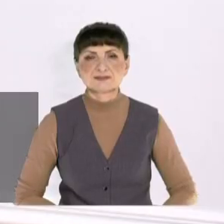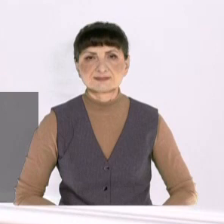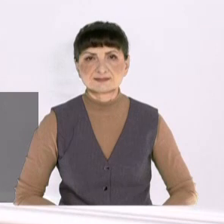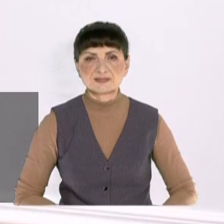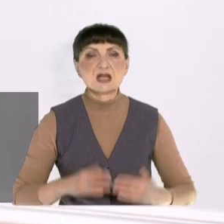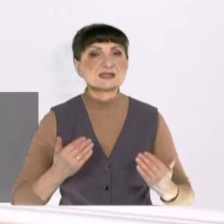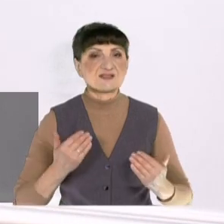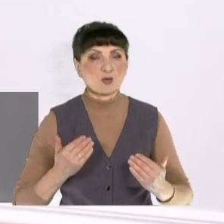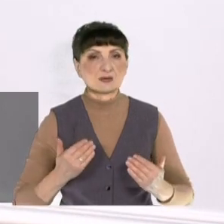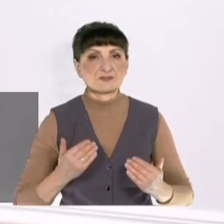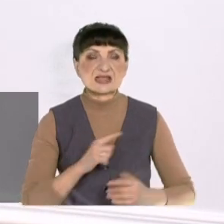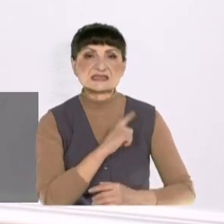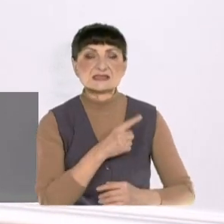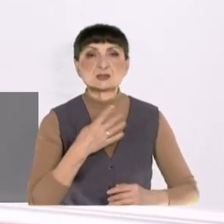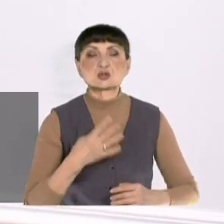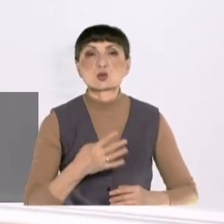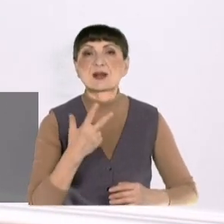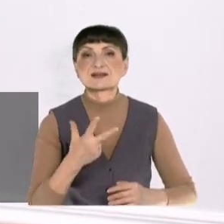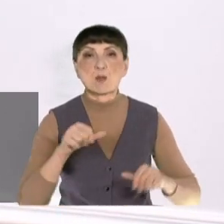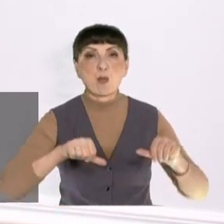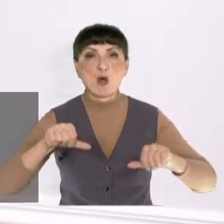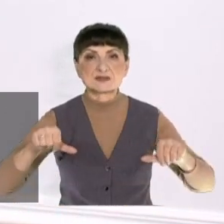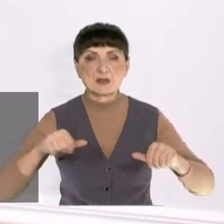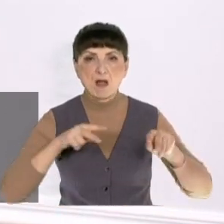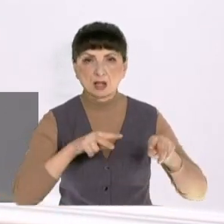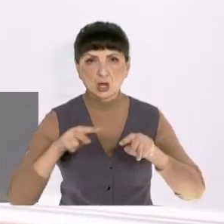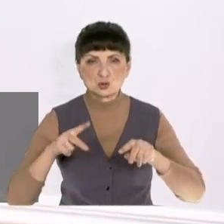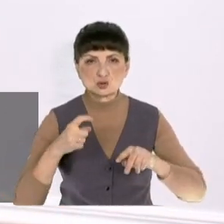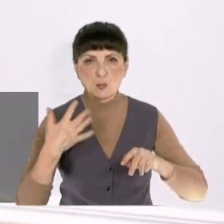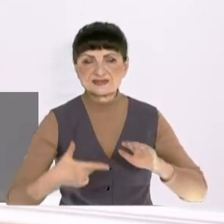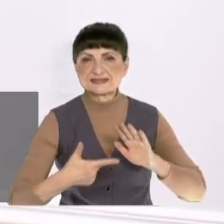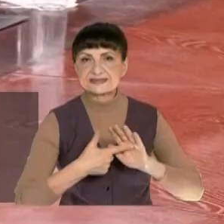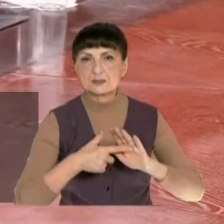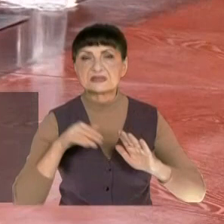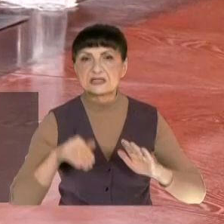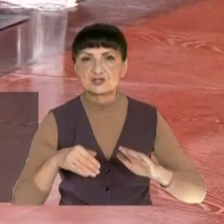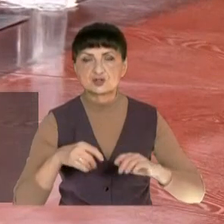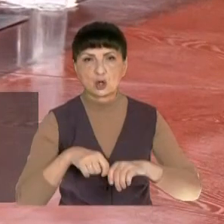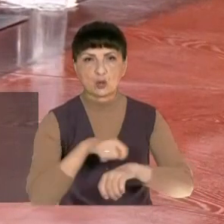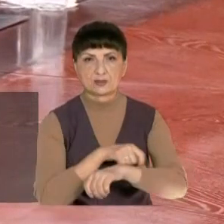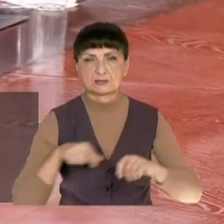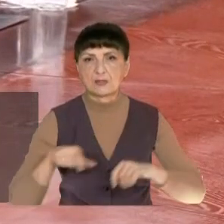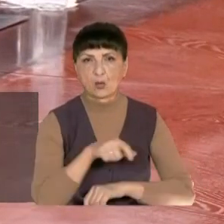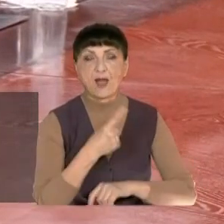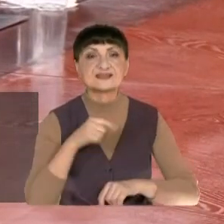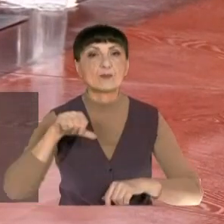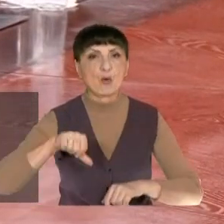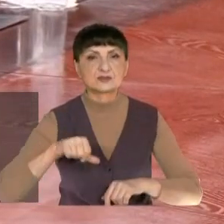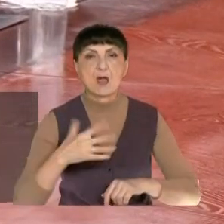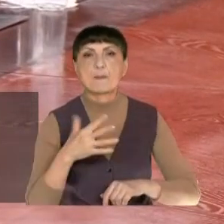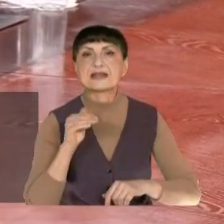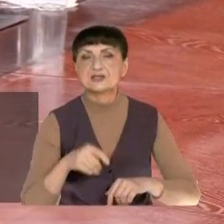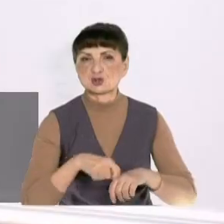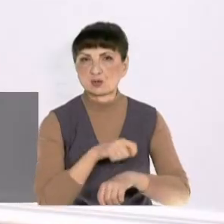На сегодня силами 43 передвижных постов контролируется 157 тысяч километров дорог. То есть на один пост приходится 5